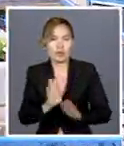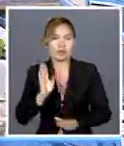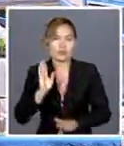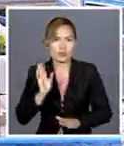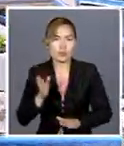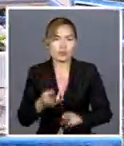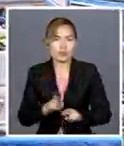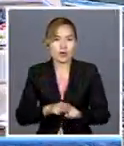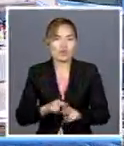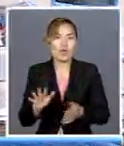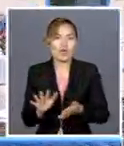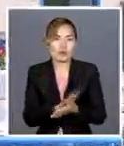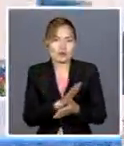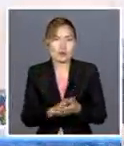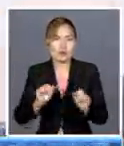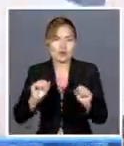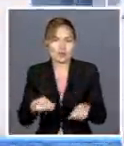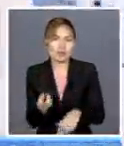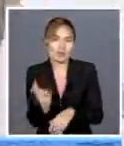жерде тегін емделуге болады.